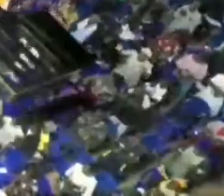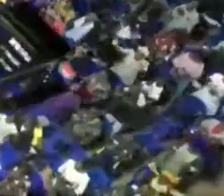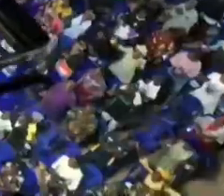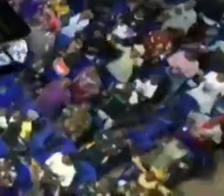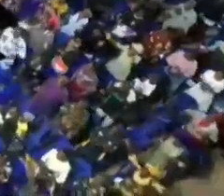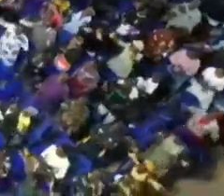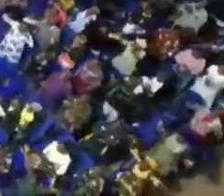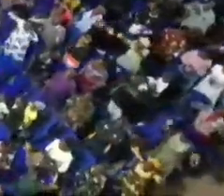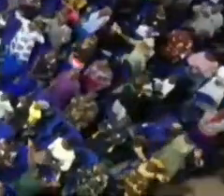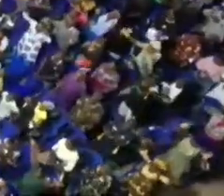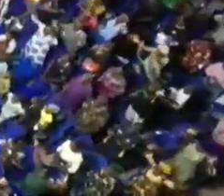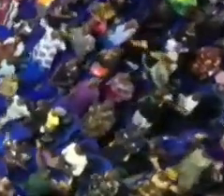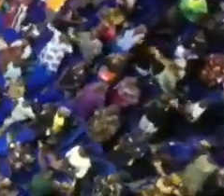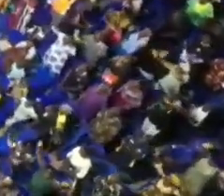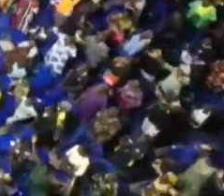Continuez de crier.